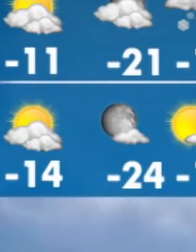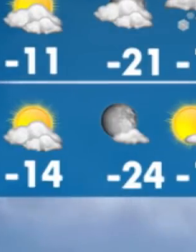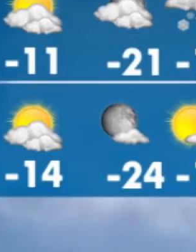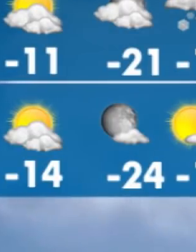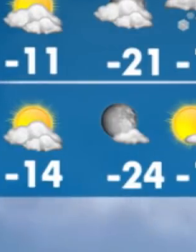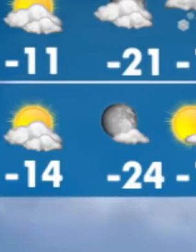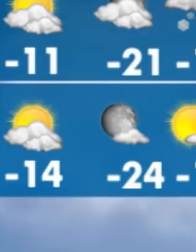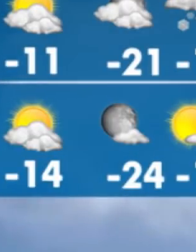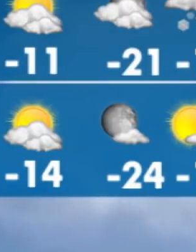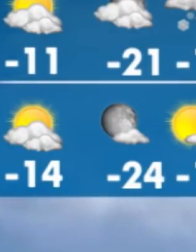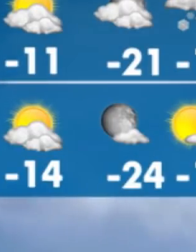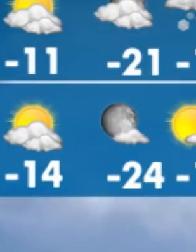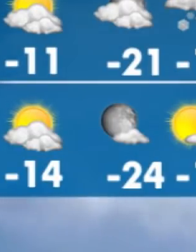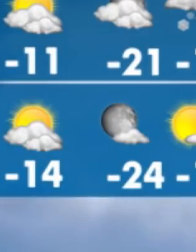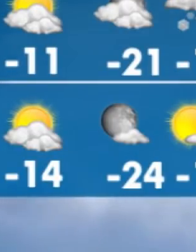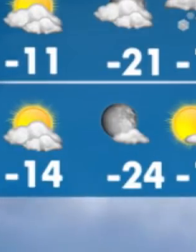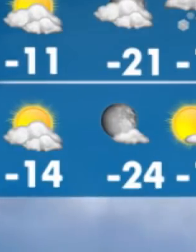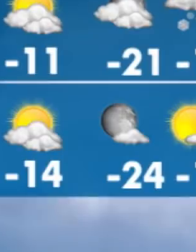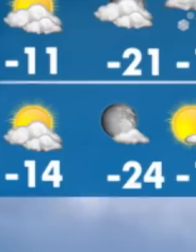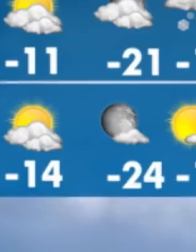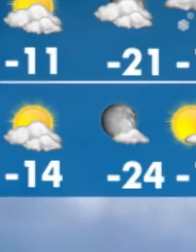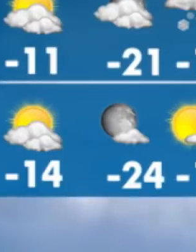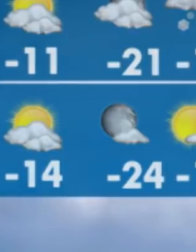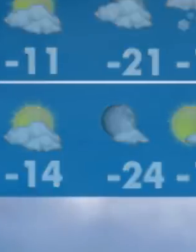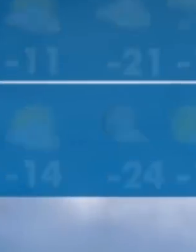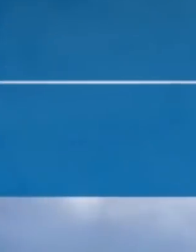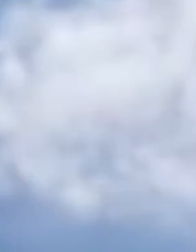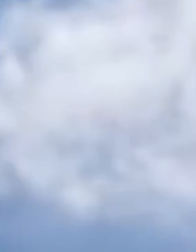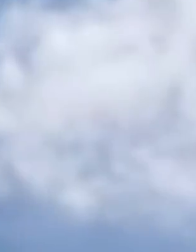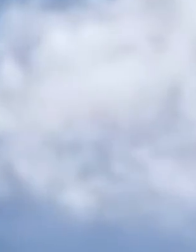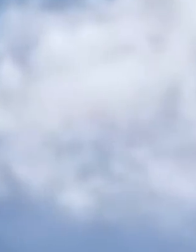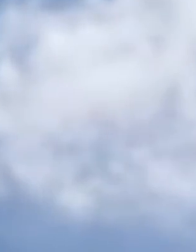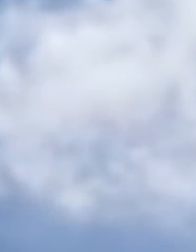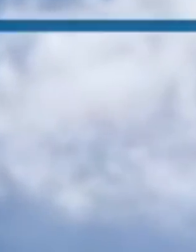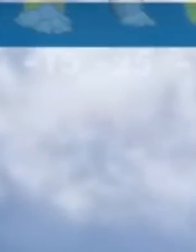Алтайд шөнөдөө 29, өдөртөө багавтар үлдээ 16 хэм хүйтэн.